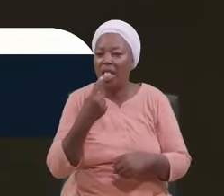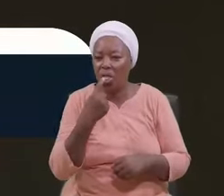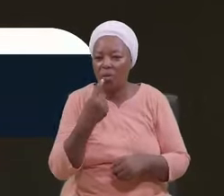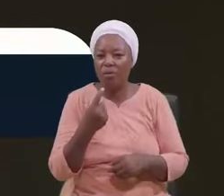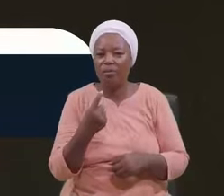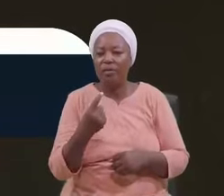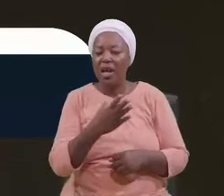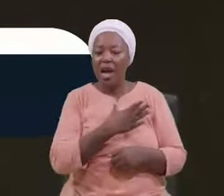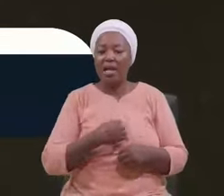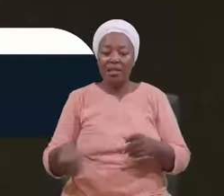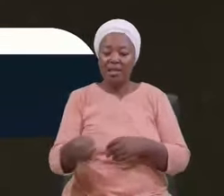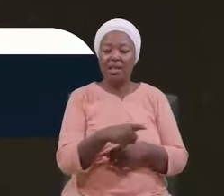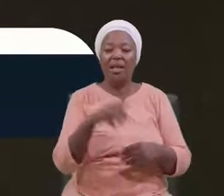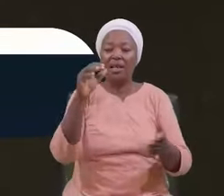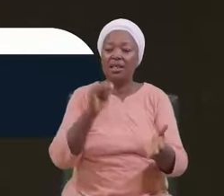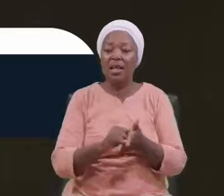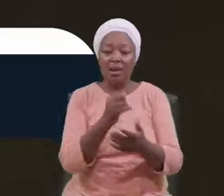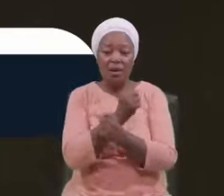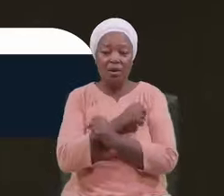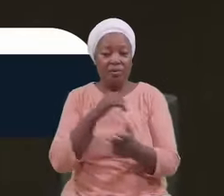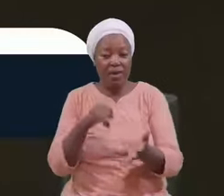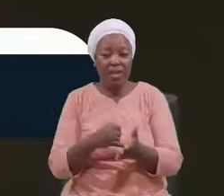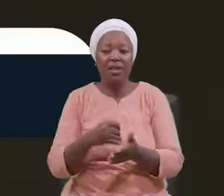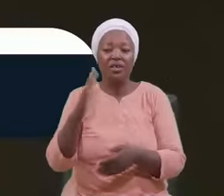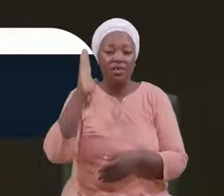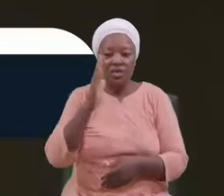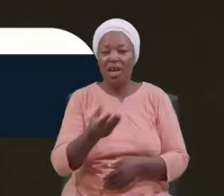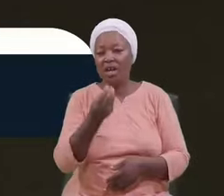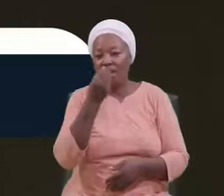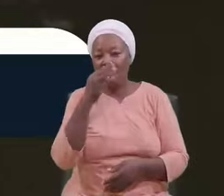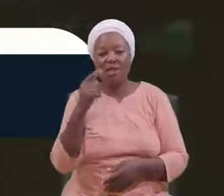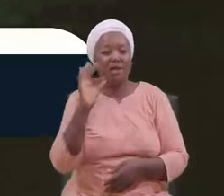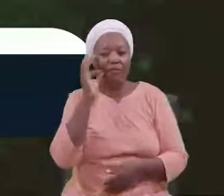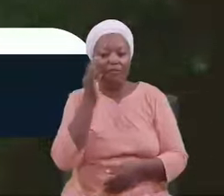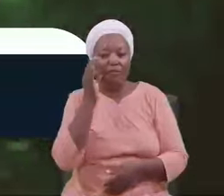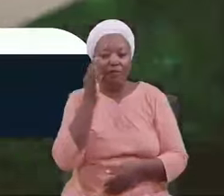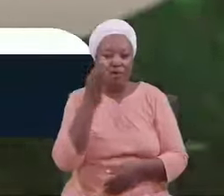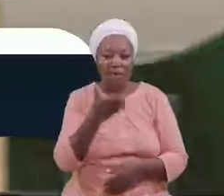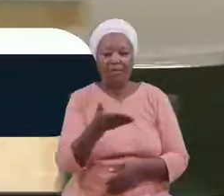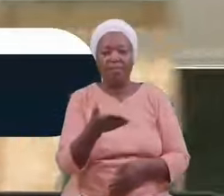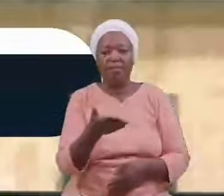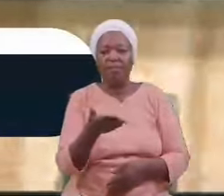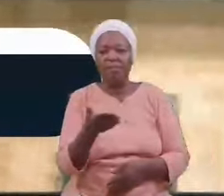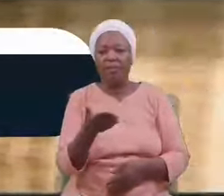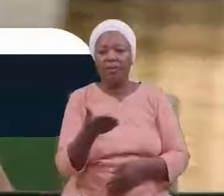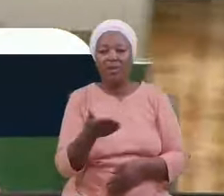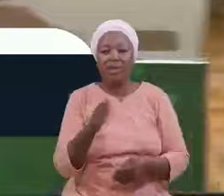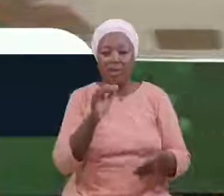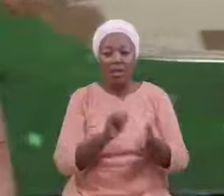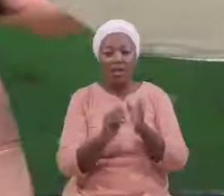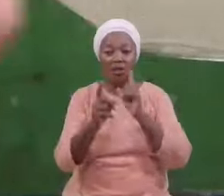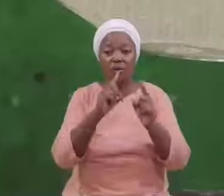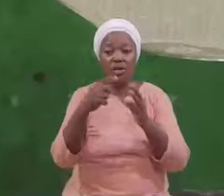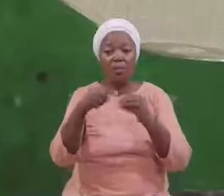Quiconque l'aime en mangera les fruits. Cela parlait de la langue. Très